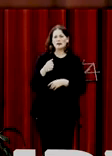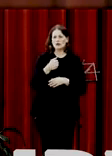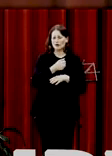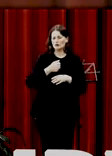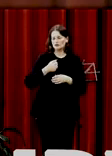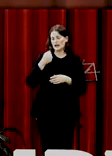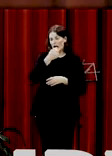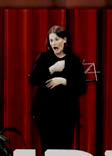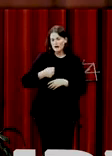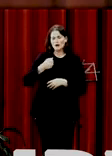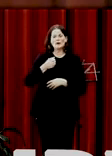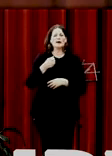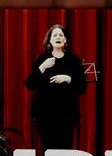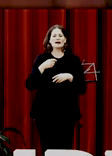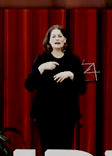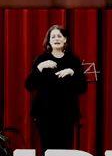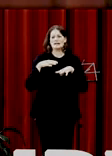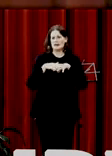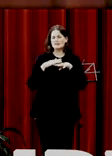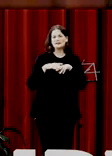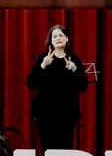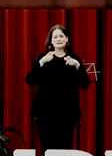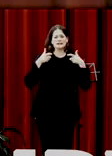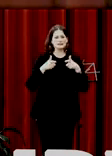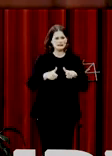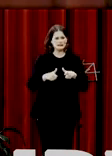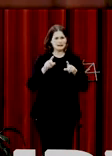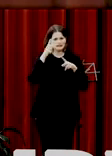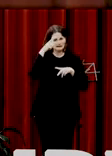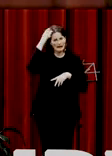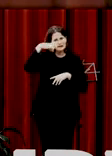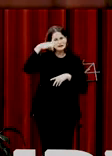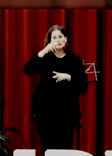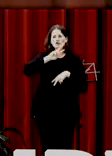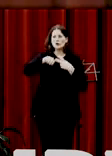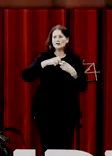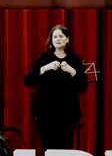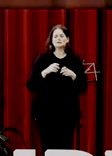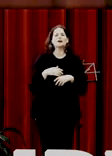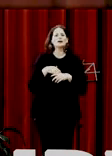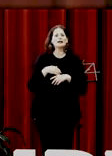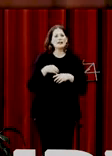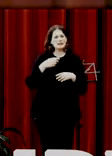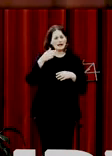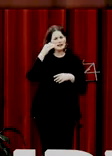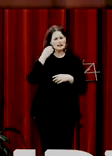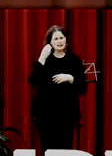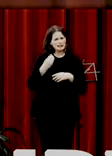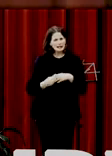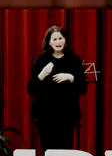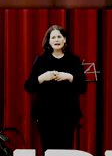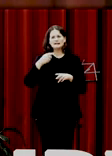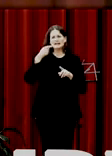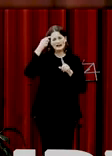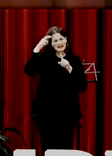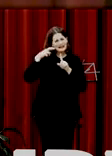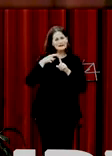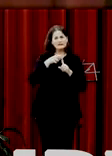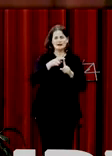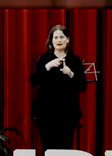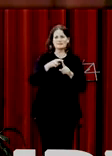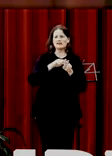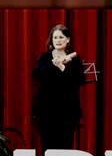referent internacionalment. Guardonada també amb diferents reconeixements de prestigi, recentment ha estat distingida amb el Premi